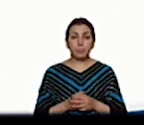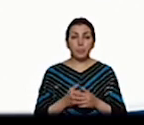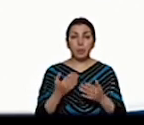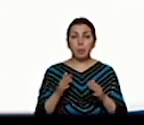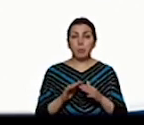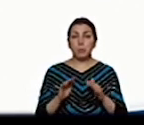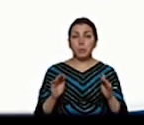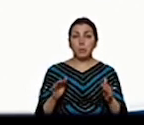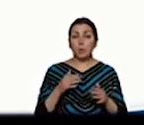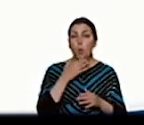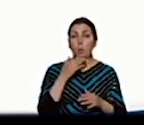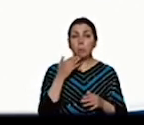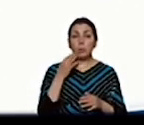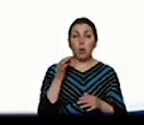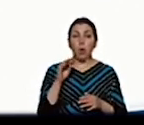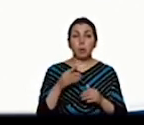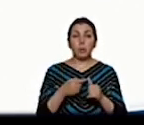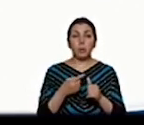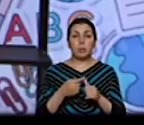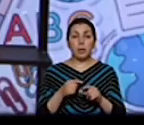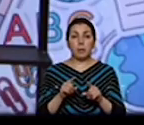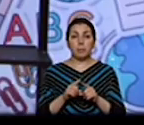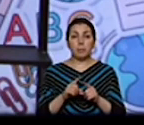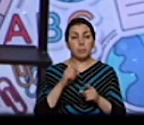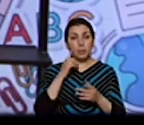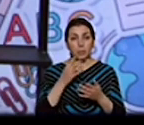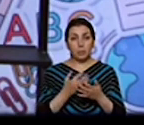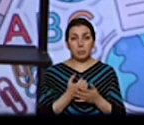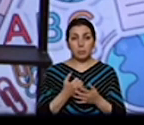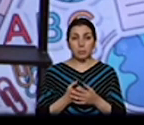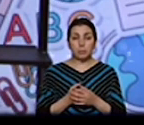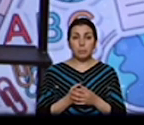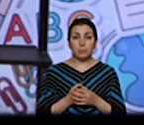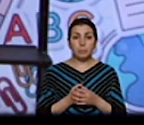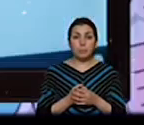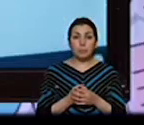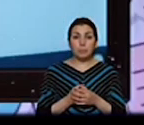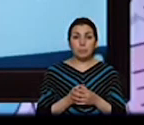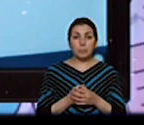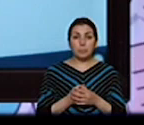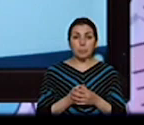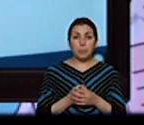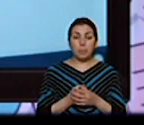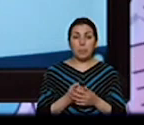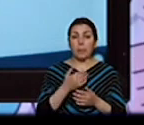Qani bolajonlar, ko'plikdagi otlarni ham aniqlaymiz.